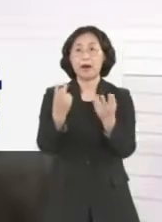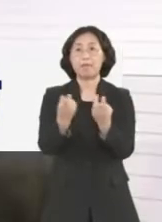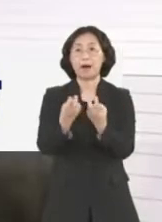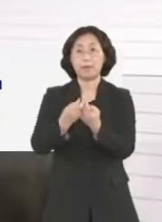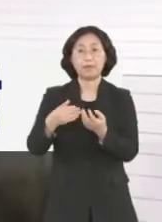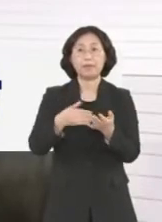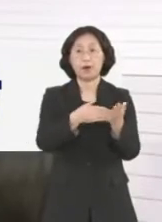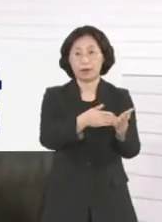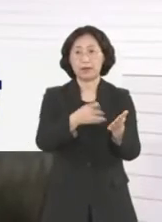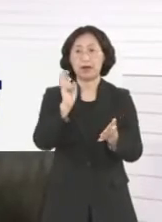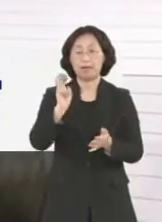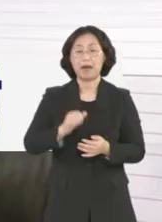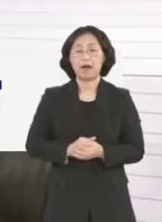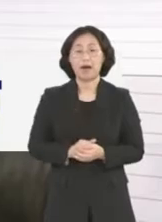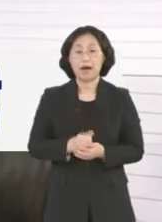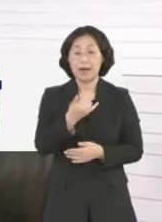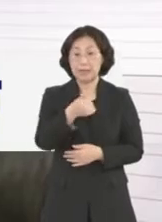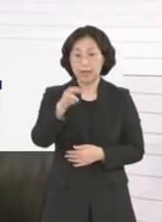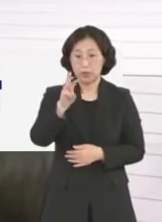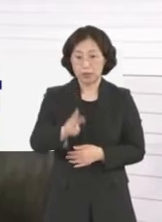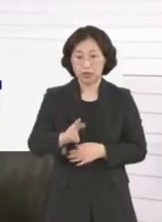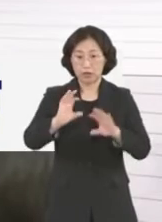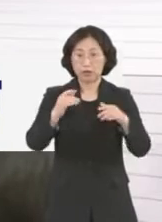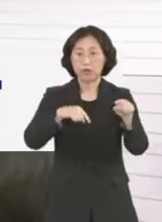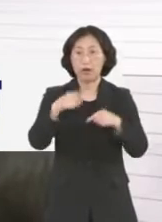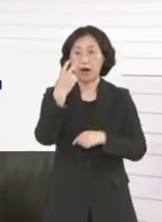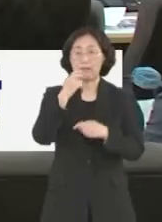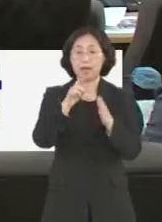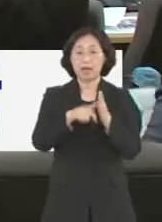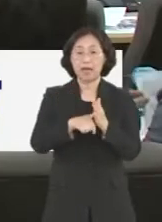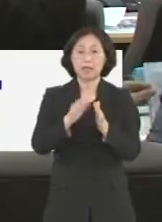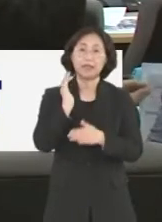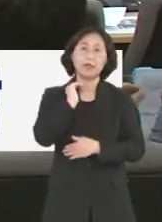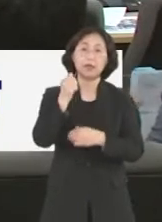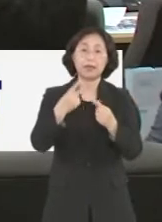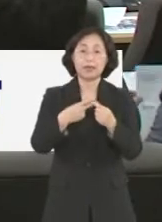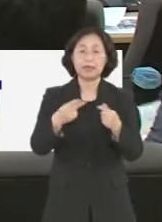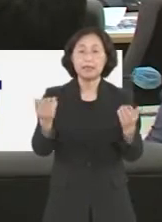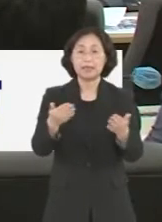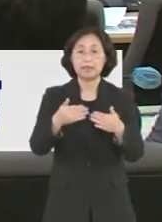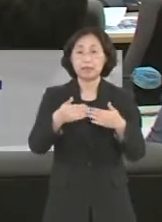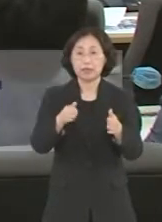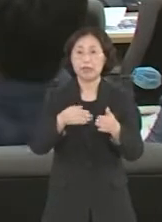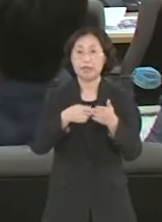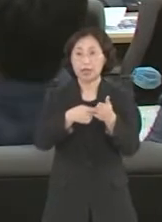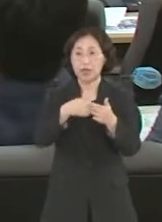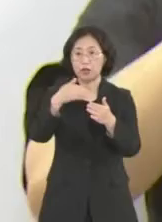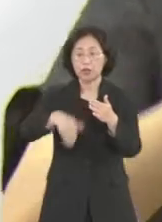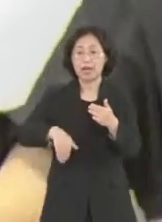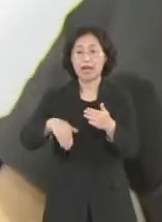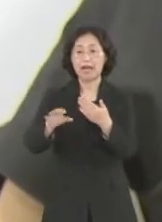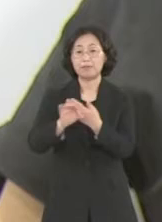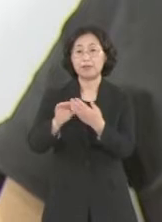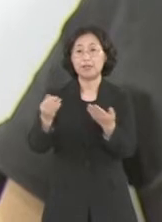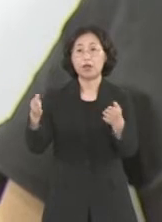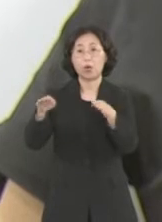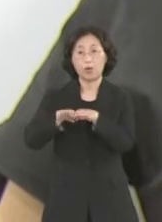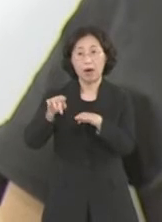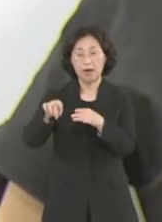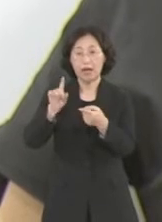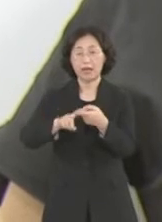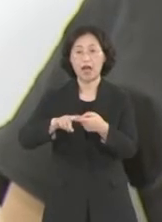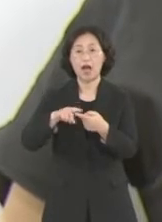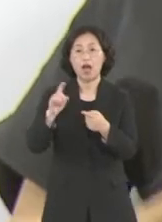것으로 예상됩니다 세종시 국정감사에서는 대통령 재2직무실 추진과정에서 제외된 임시공관 논란을